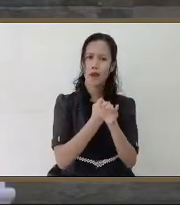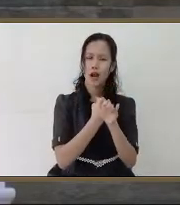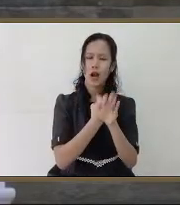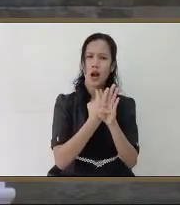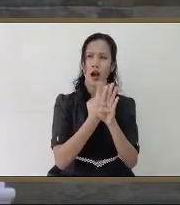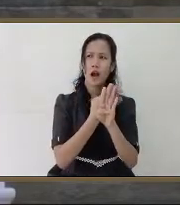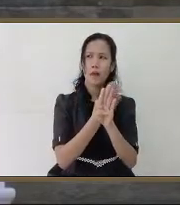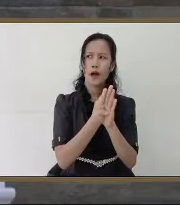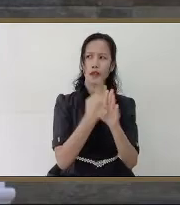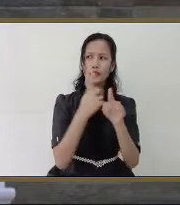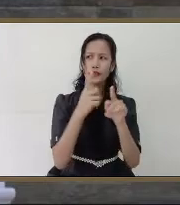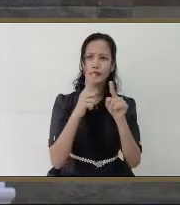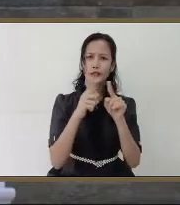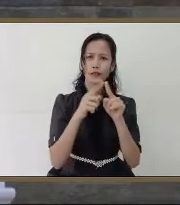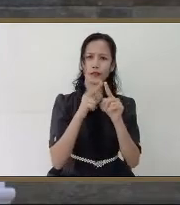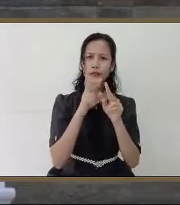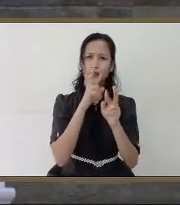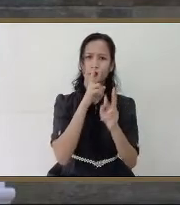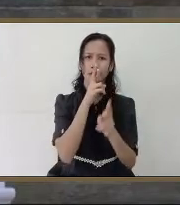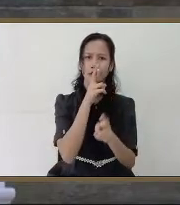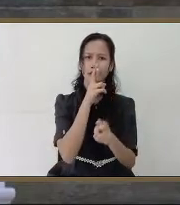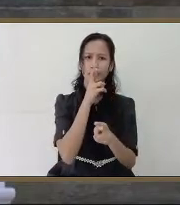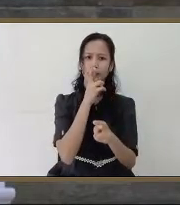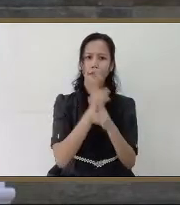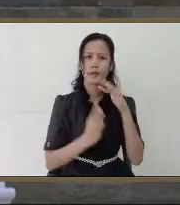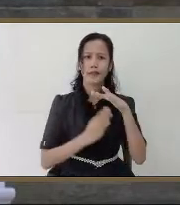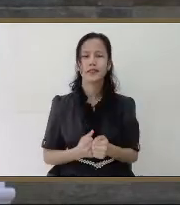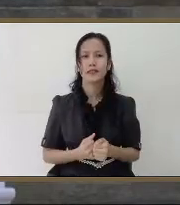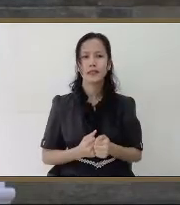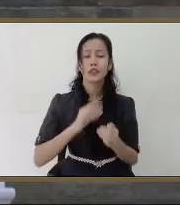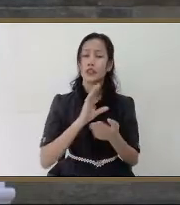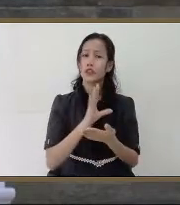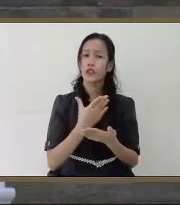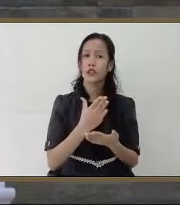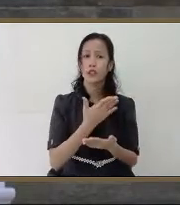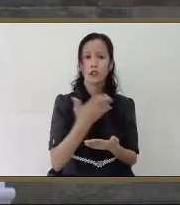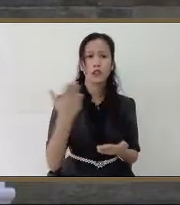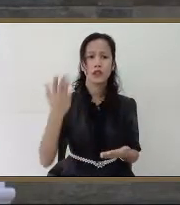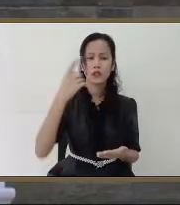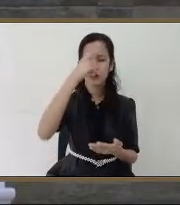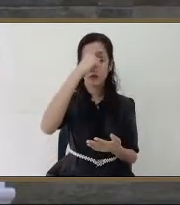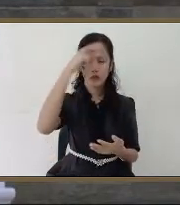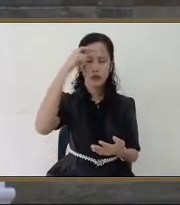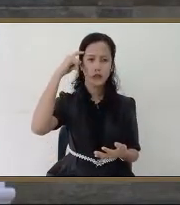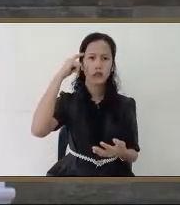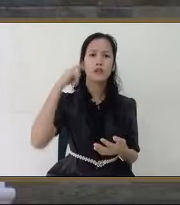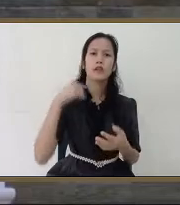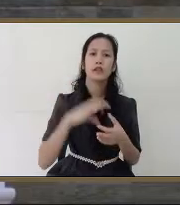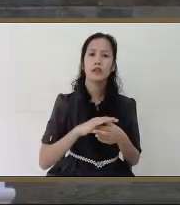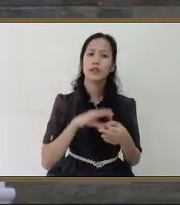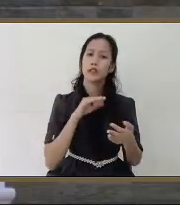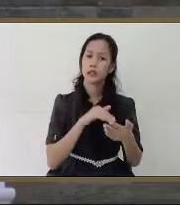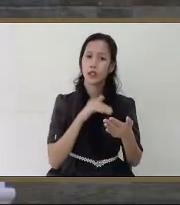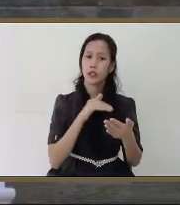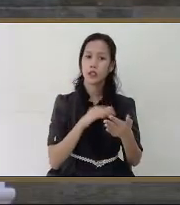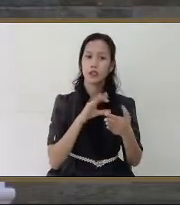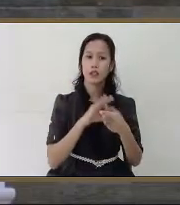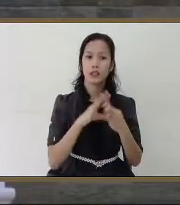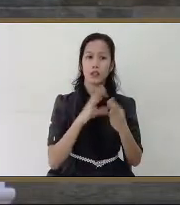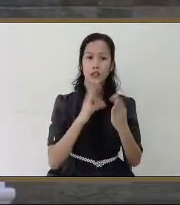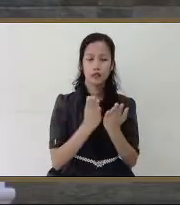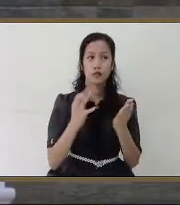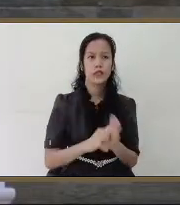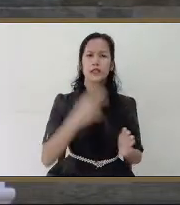ito, gusto ko po i-share sa inyo ito. Dahil sa synopsis po ng book, makikita natin yung spiritual